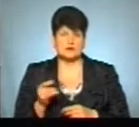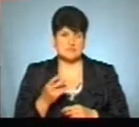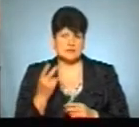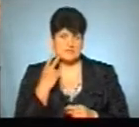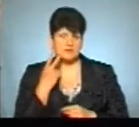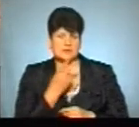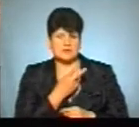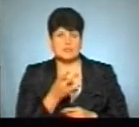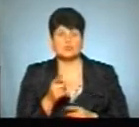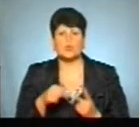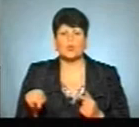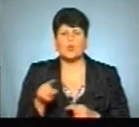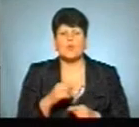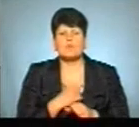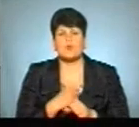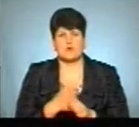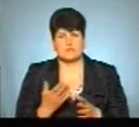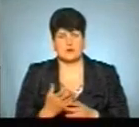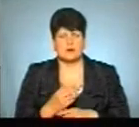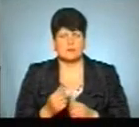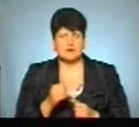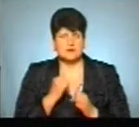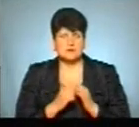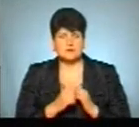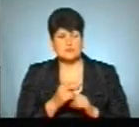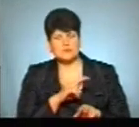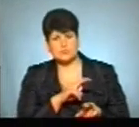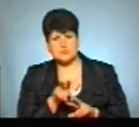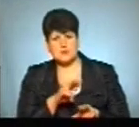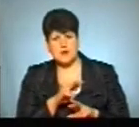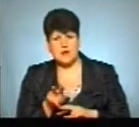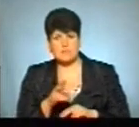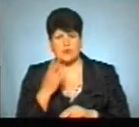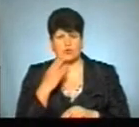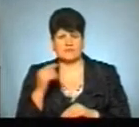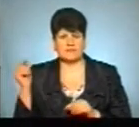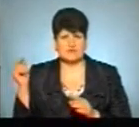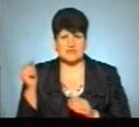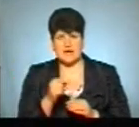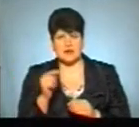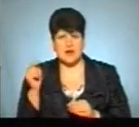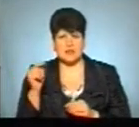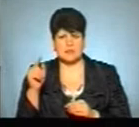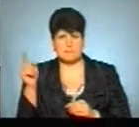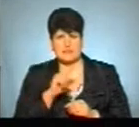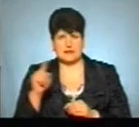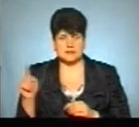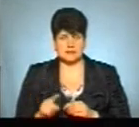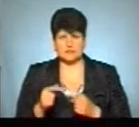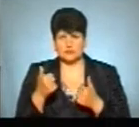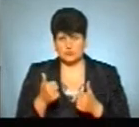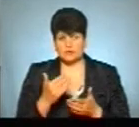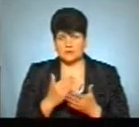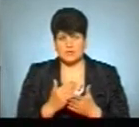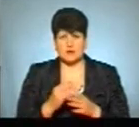дивлюся, що кругом робиться. Ми не раз спостерігаємо, коли в такі дерева вдаряє блискавка. Добре, що є громовідводи на високих